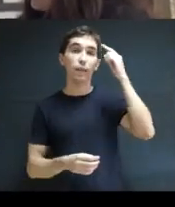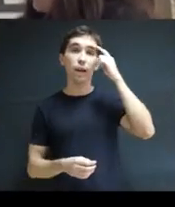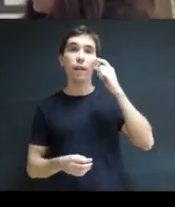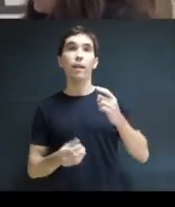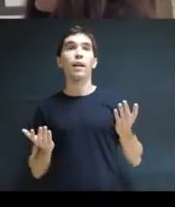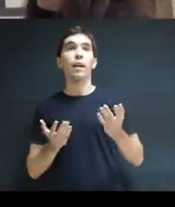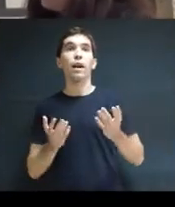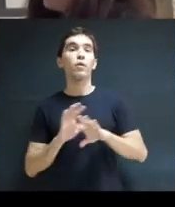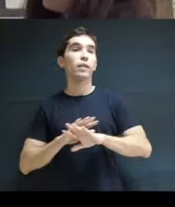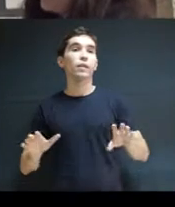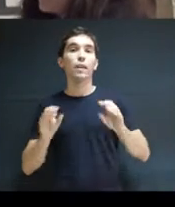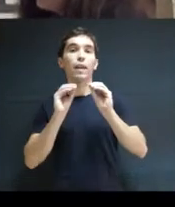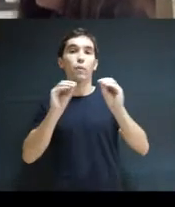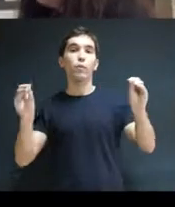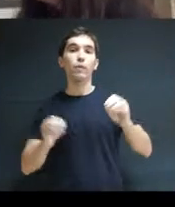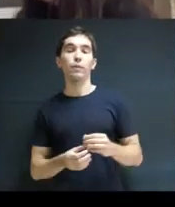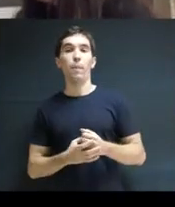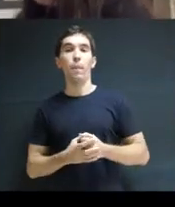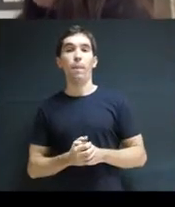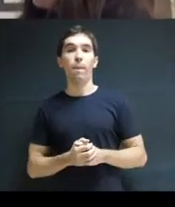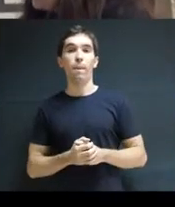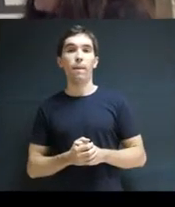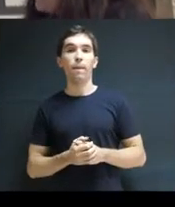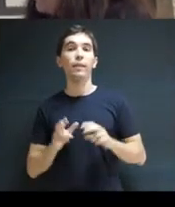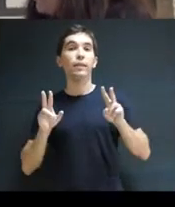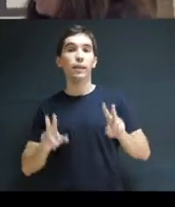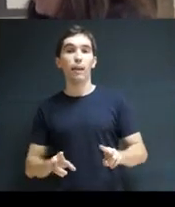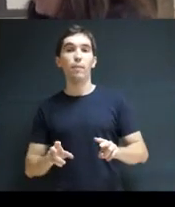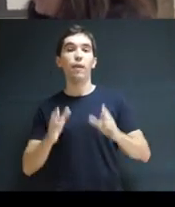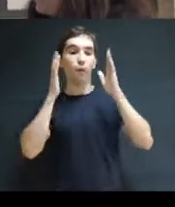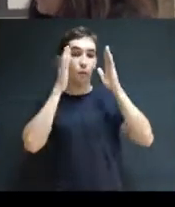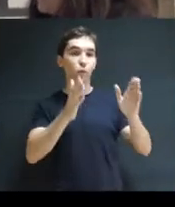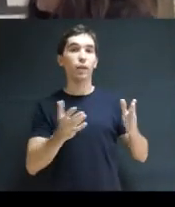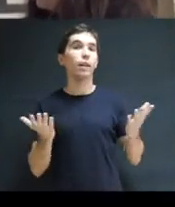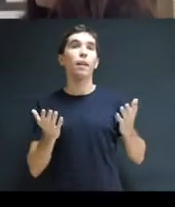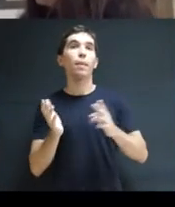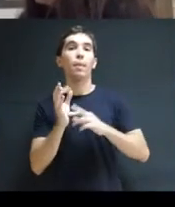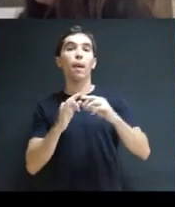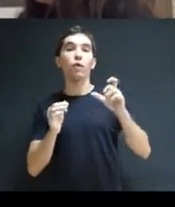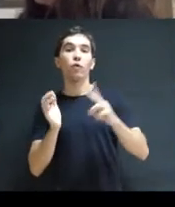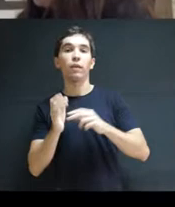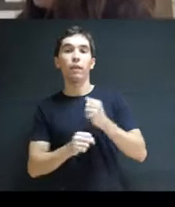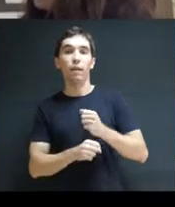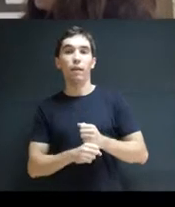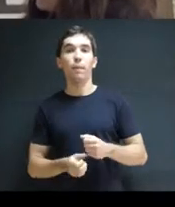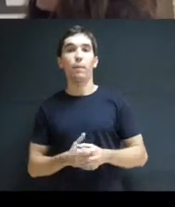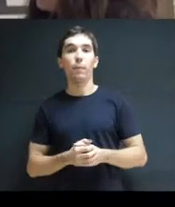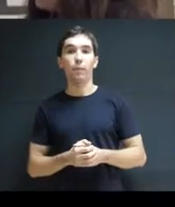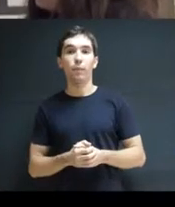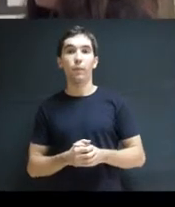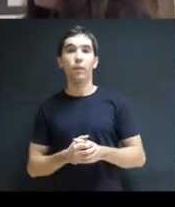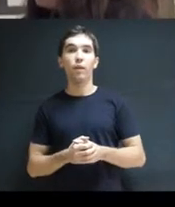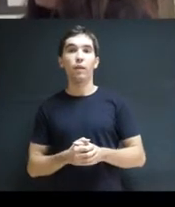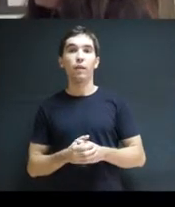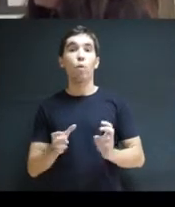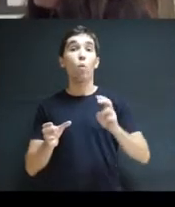što je većina nastavnog sadržaja kod nas fokusirana, nego je upravo fokusirana i na metodiku koja je dakle